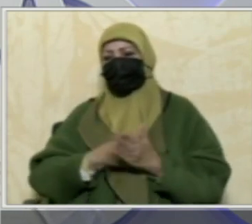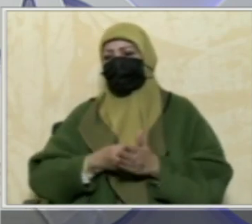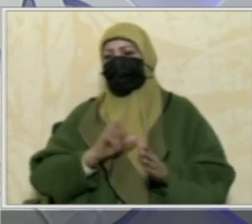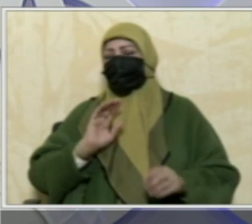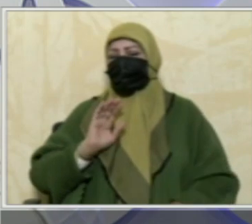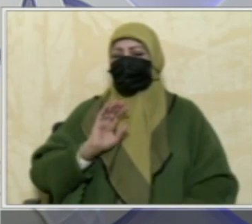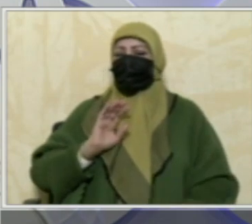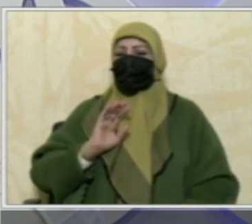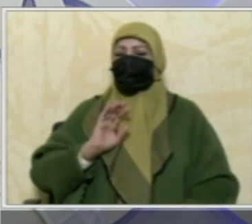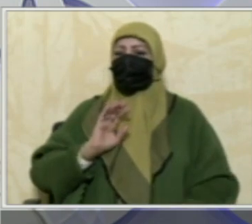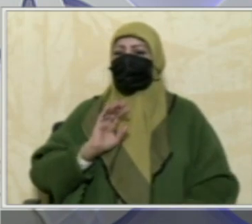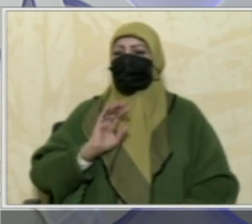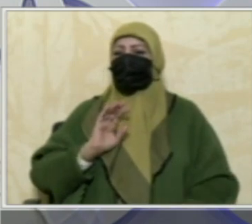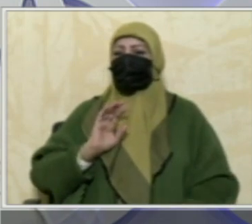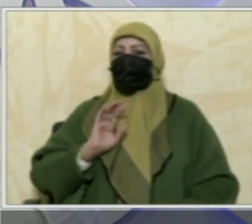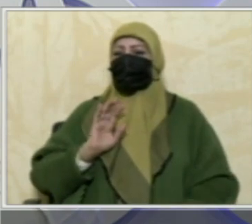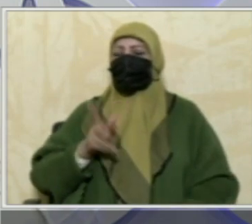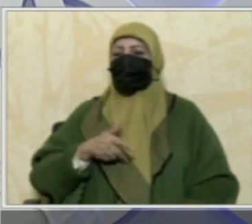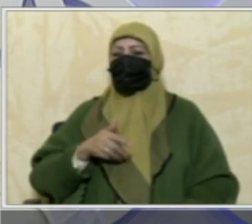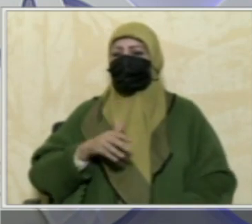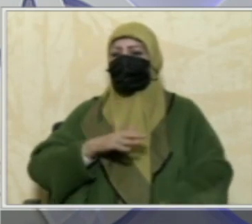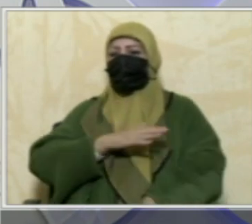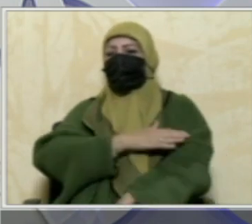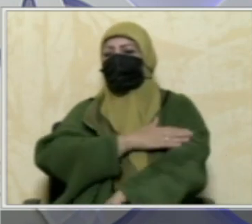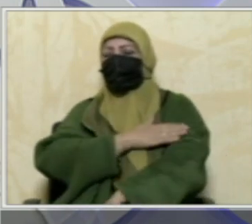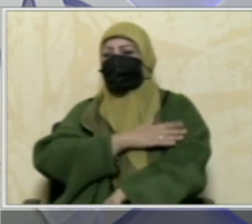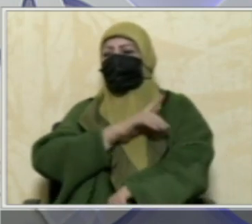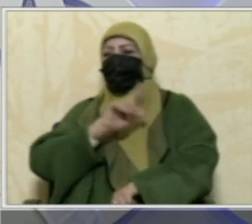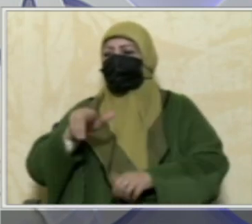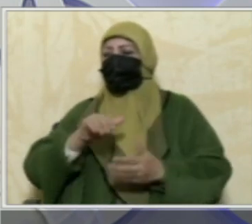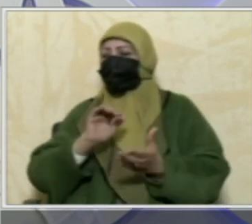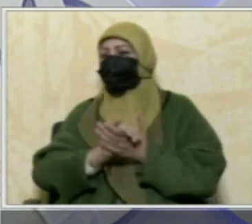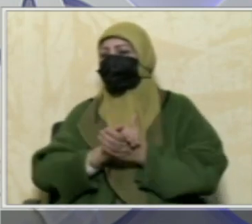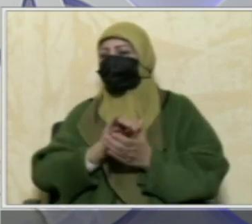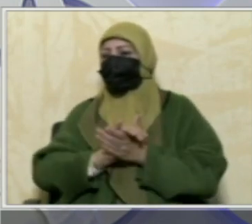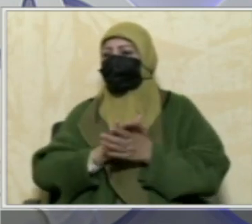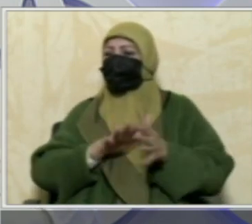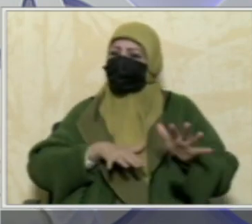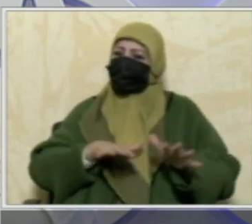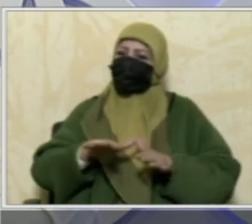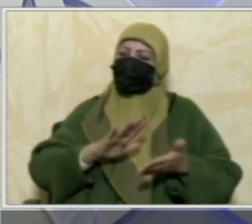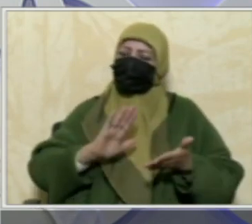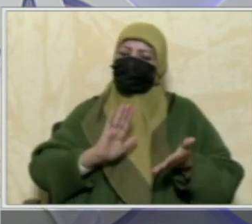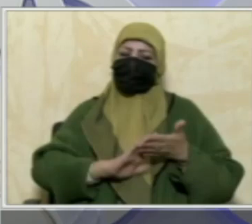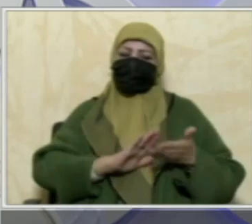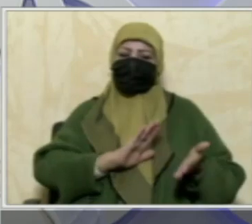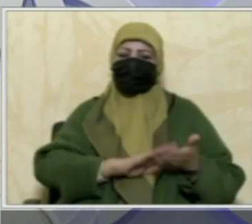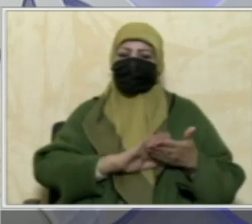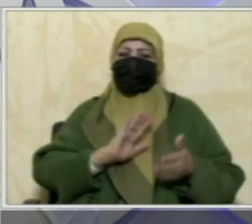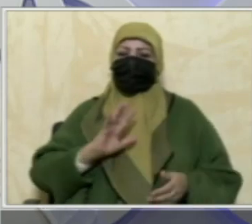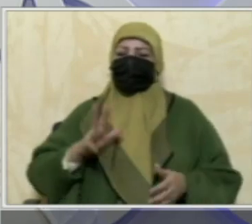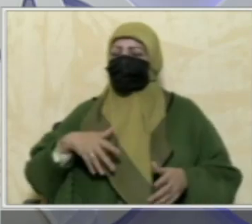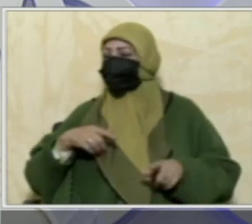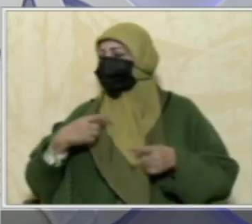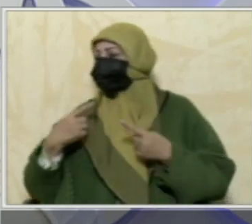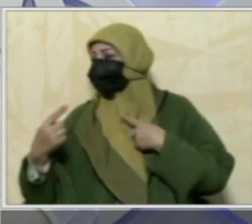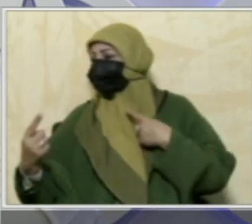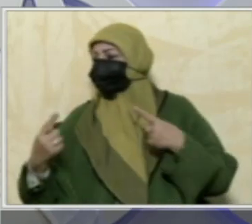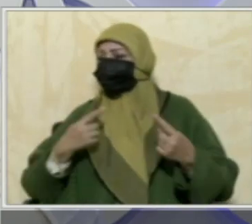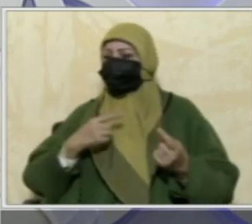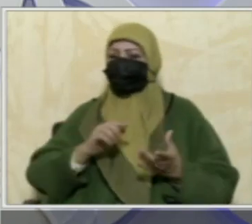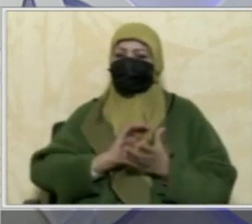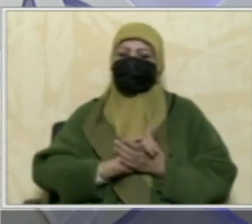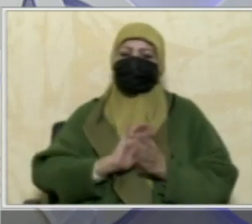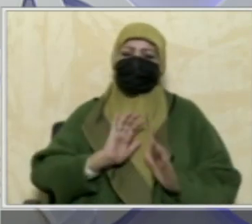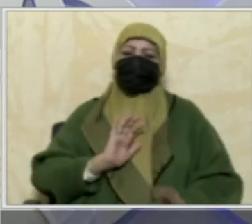المصلحه ولكن قدم لك هذا المعروف بنفوذه وعلاقاته ومعارفه وهذا يسموا فيه الجاه